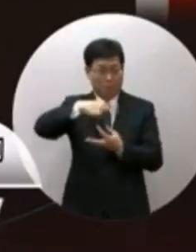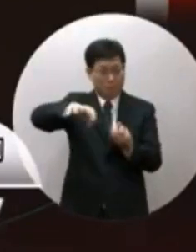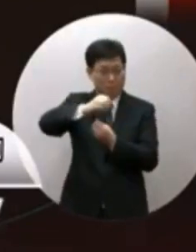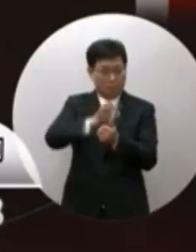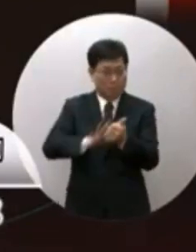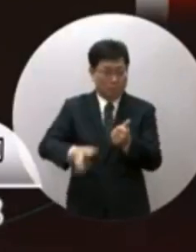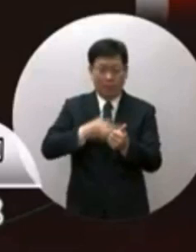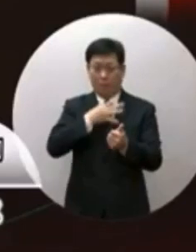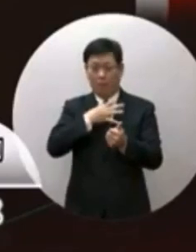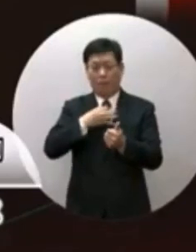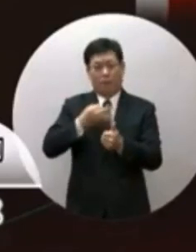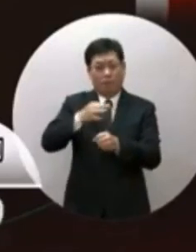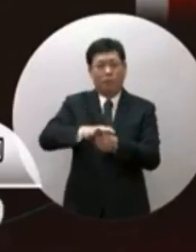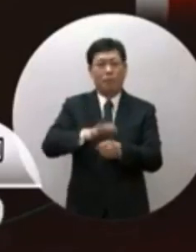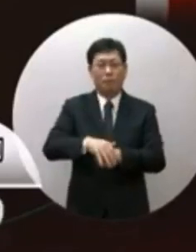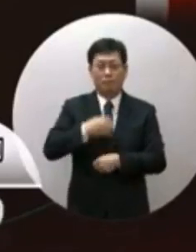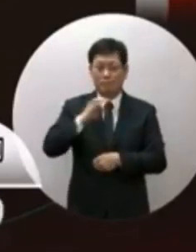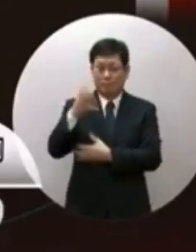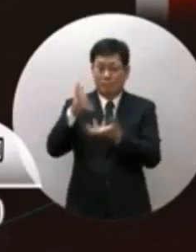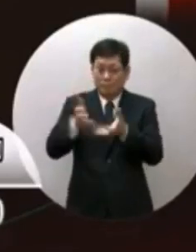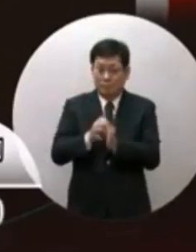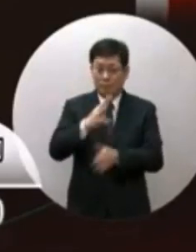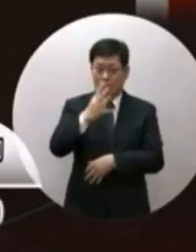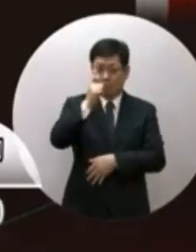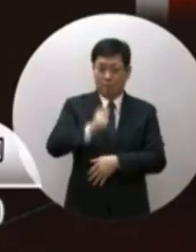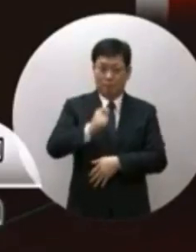击。财政部编列